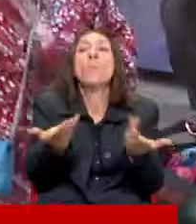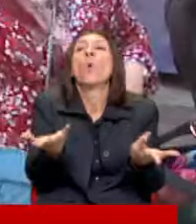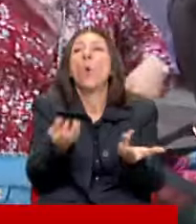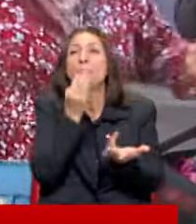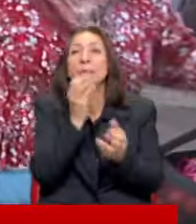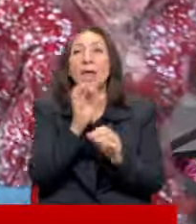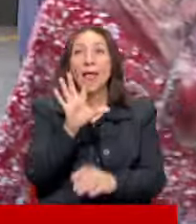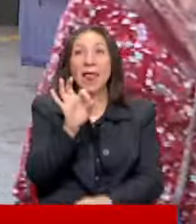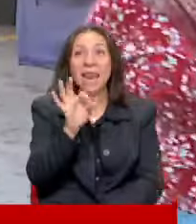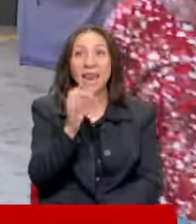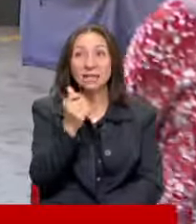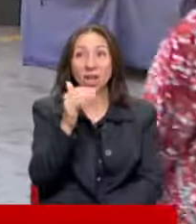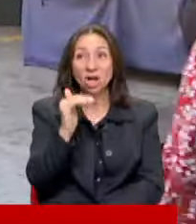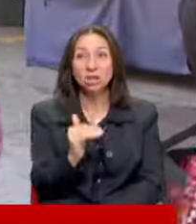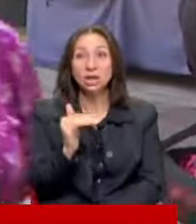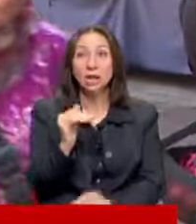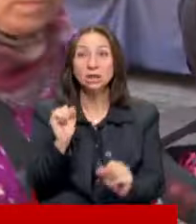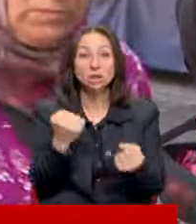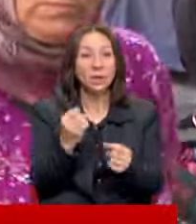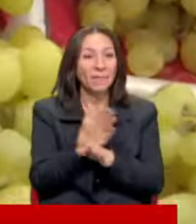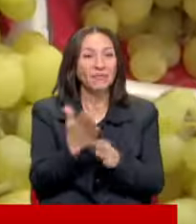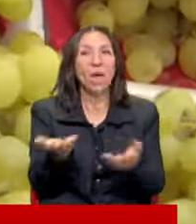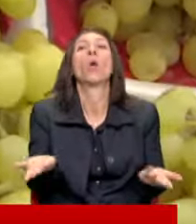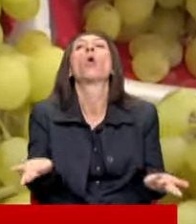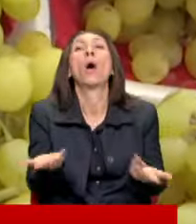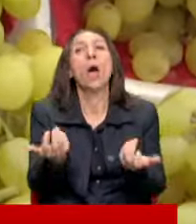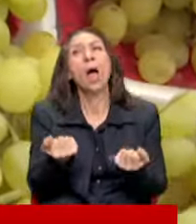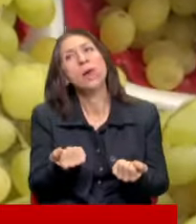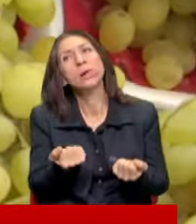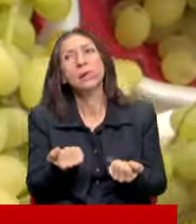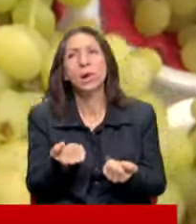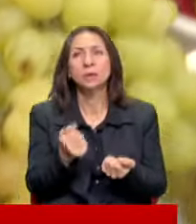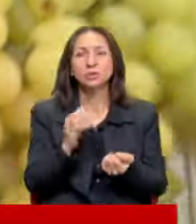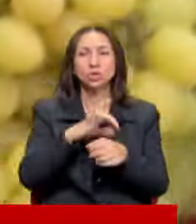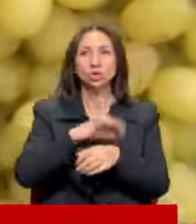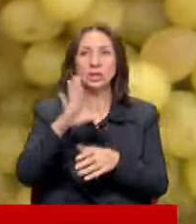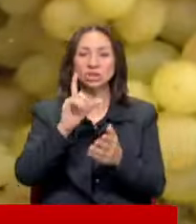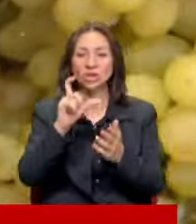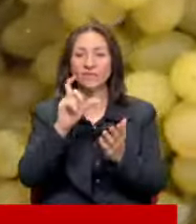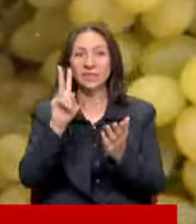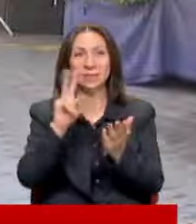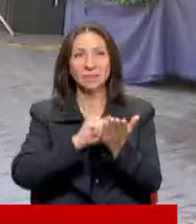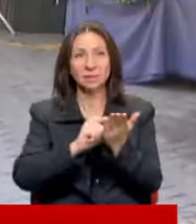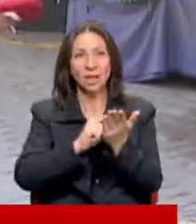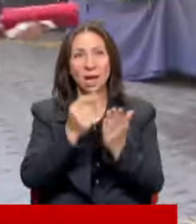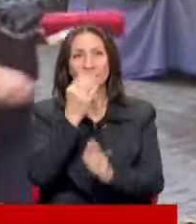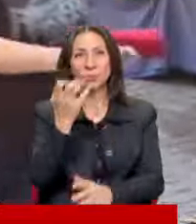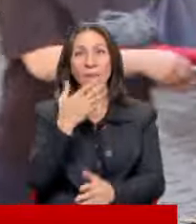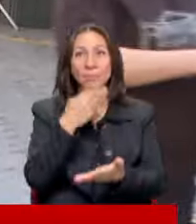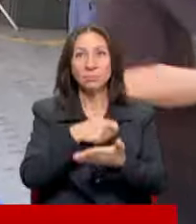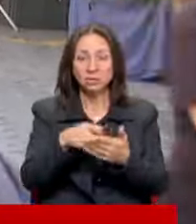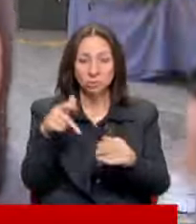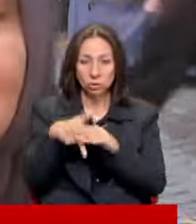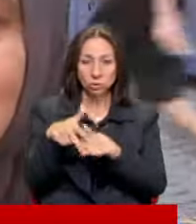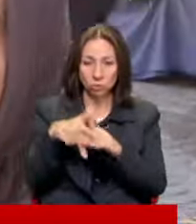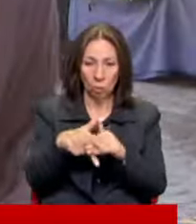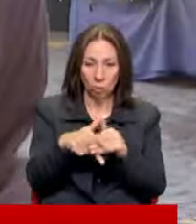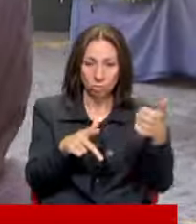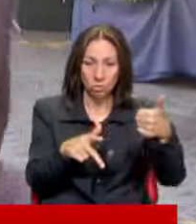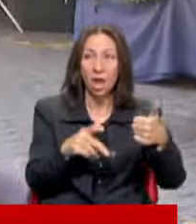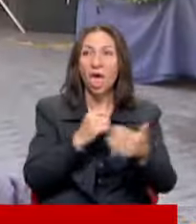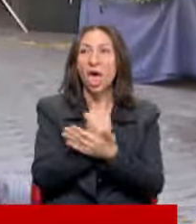için bence 50 liradan aşağı kışlık meyve yok yani alamıyorsun cit gidip Doktora gidip yazdırıp da öyle haplarla alıyorsun emekli maaşımdan kesiyor bir